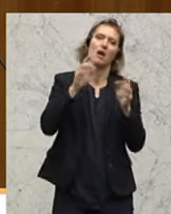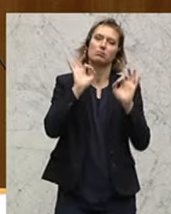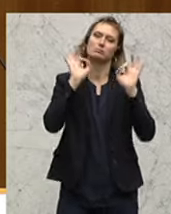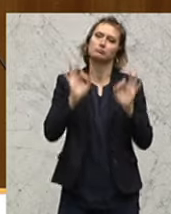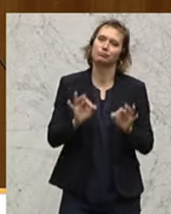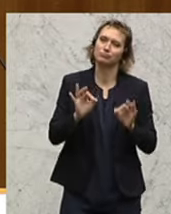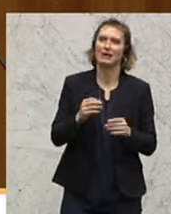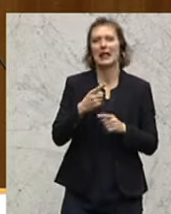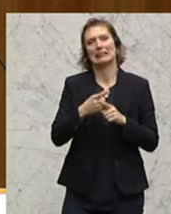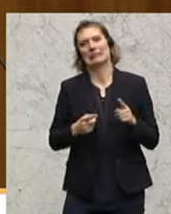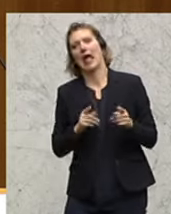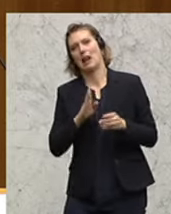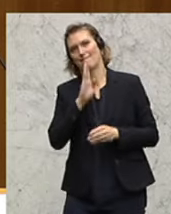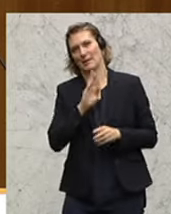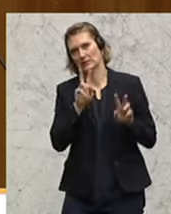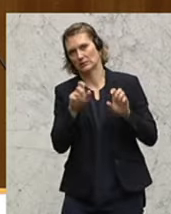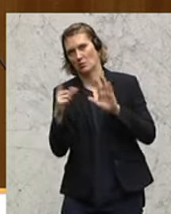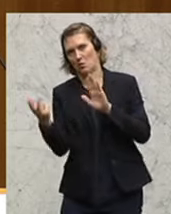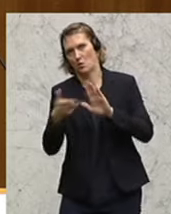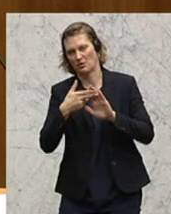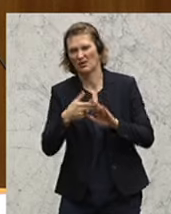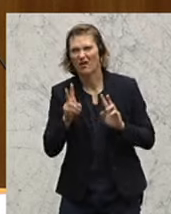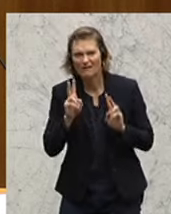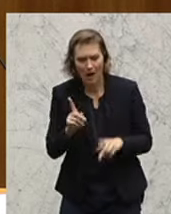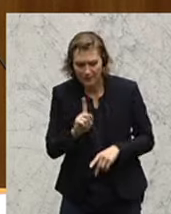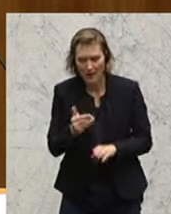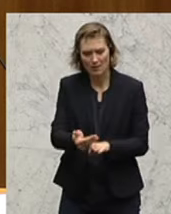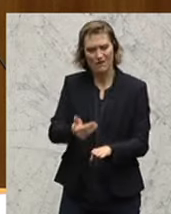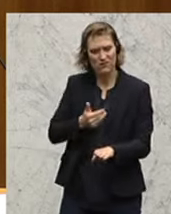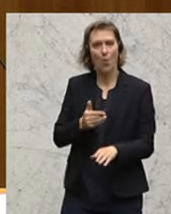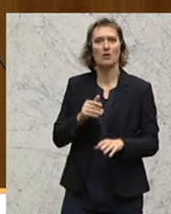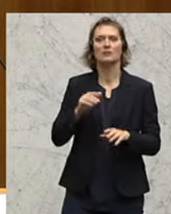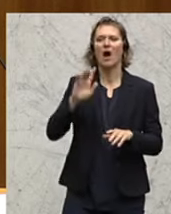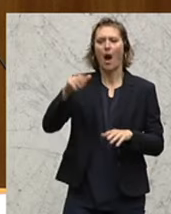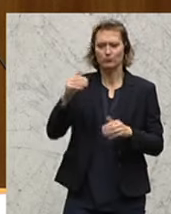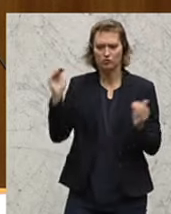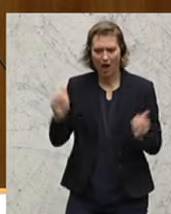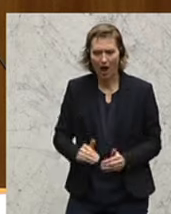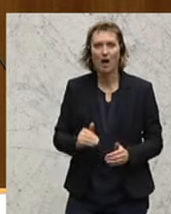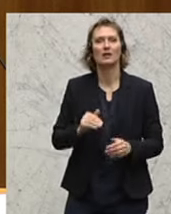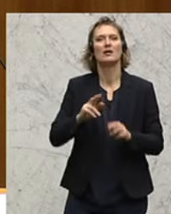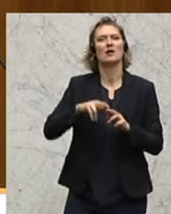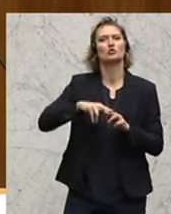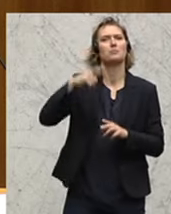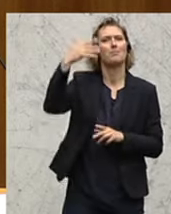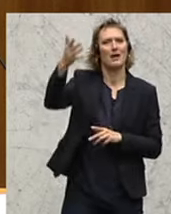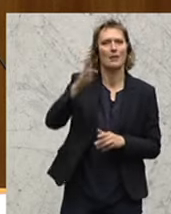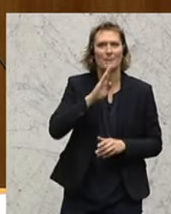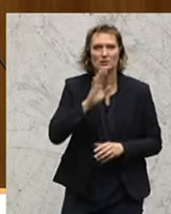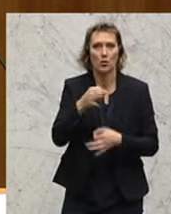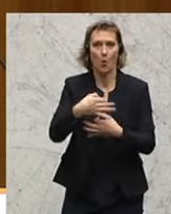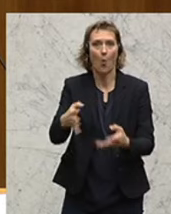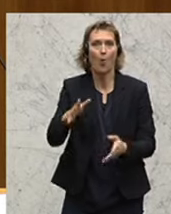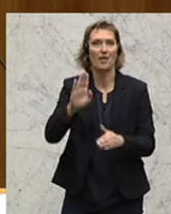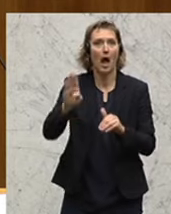brauchen wirklich eine Teilpension, wo Menschen einen Teil der Pension früher in Anspruch nehmen, den mit Abschlägen und einen anderen Teil nehmen später in Anspruch, den ohne